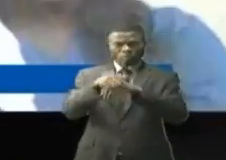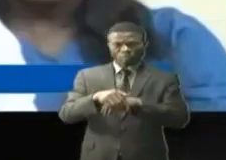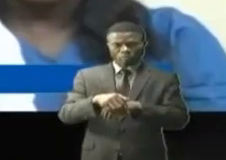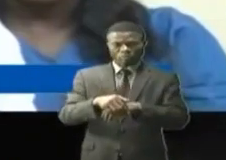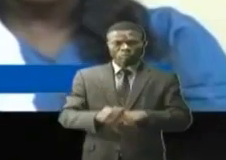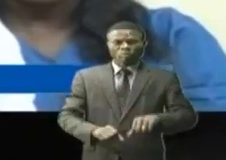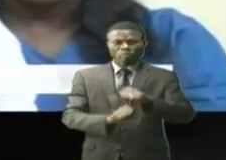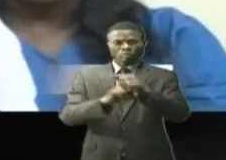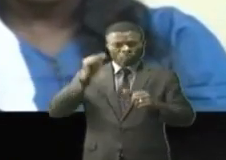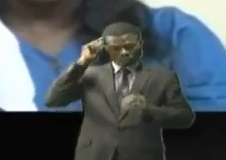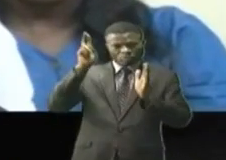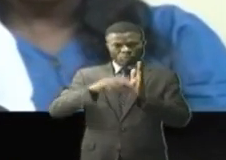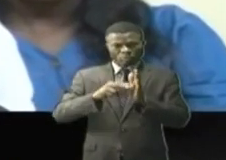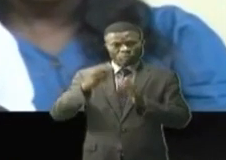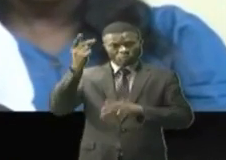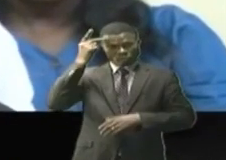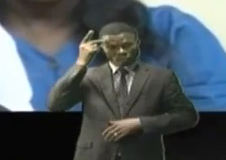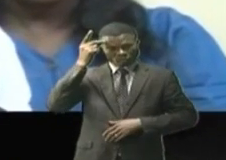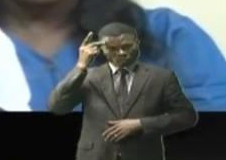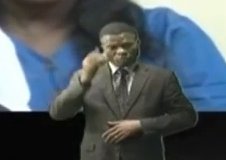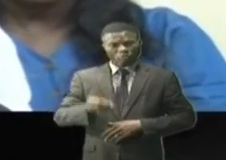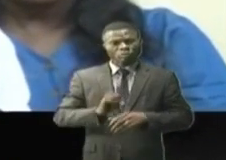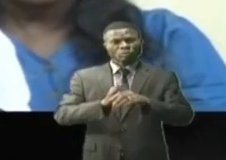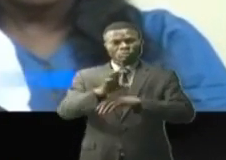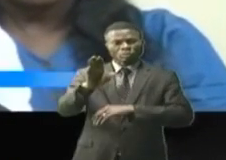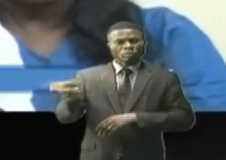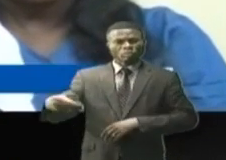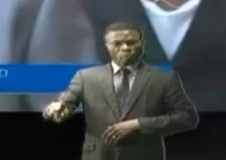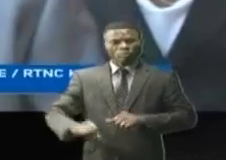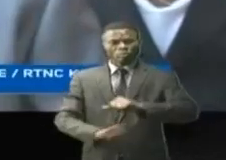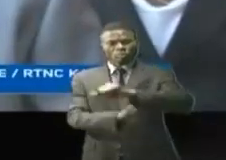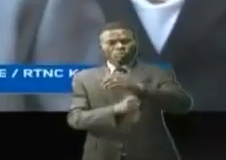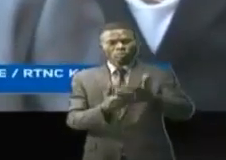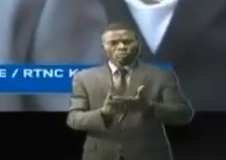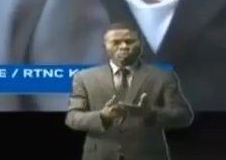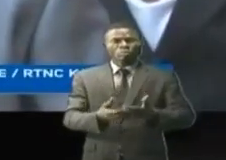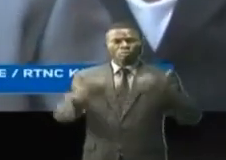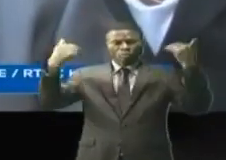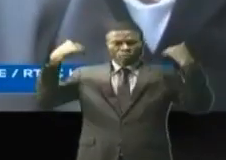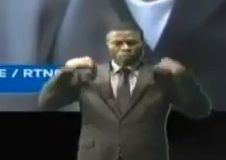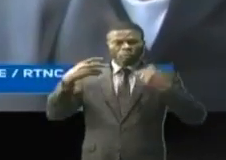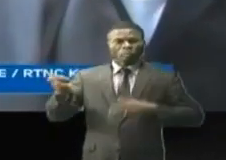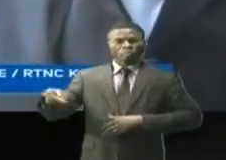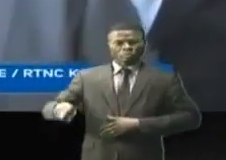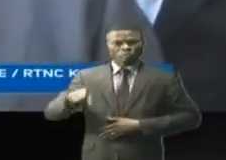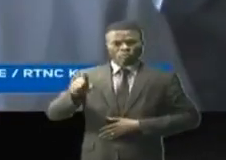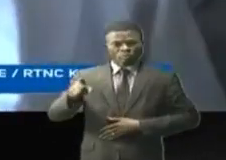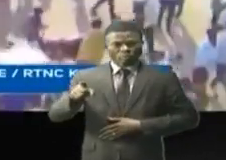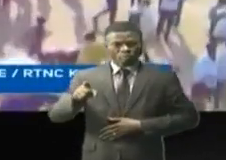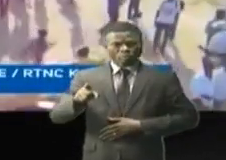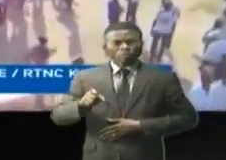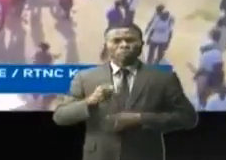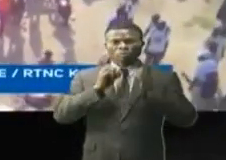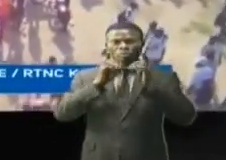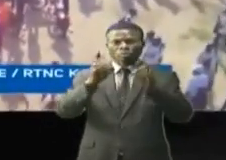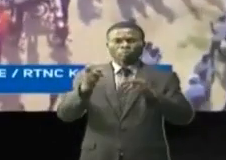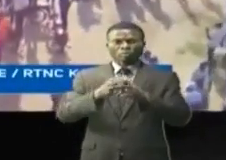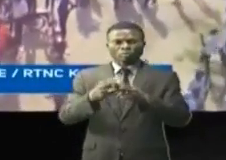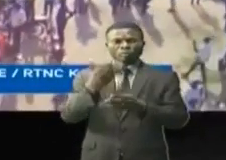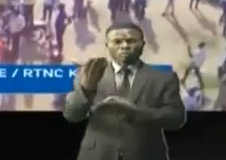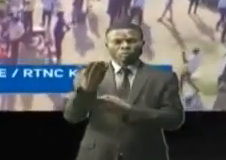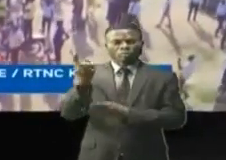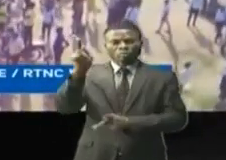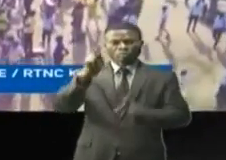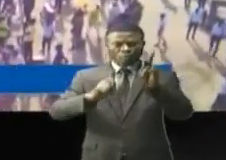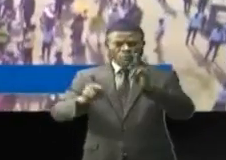central. Transca est là pour le compte du gouvernement provincial. Le chef de l'exécutif provincial a, dans une brève adresse, sollicité de la